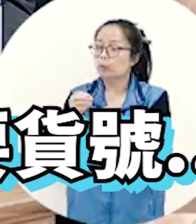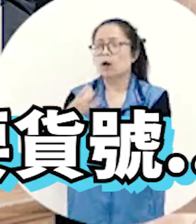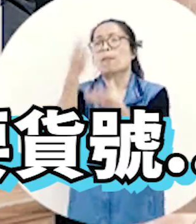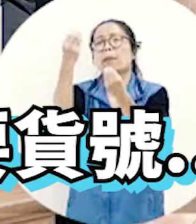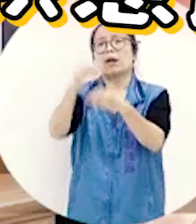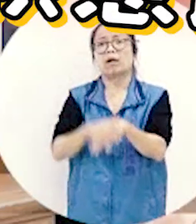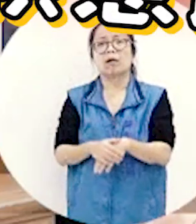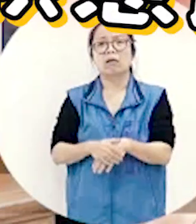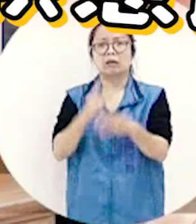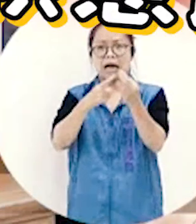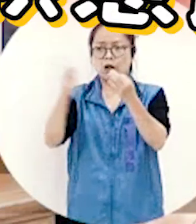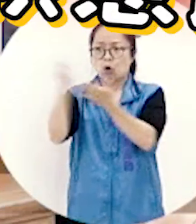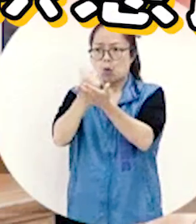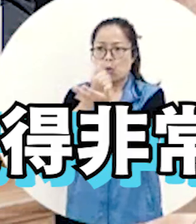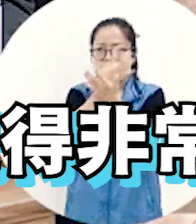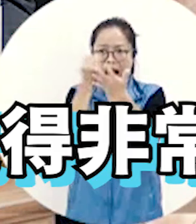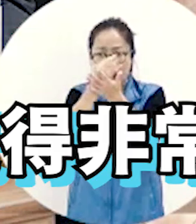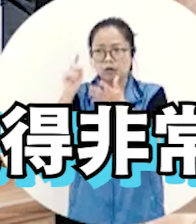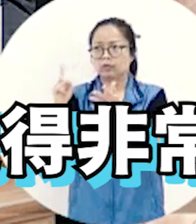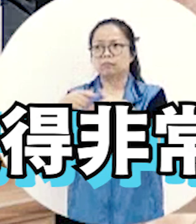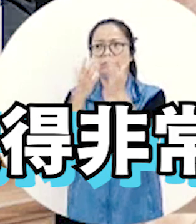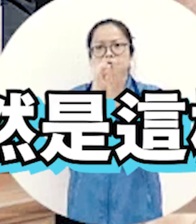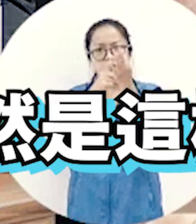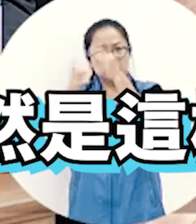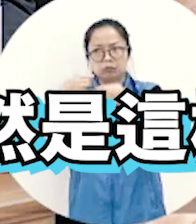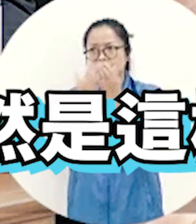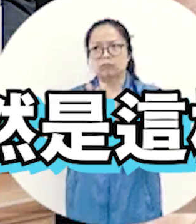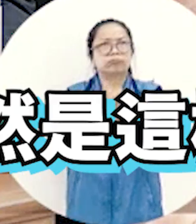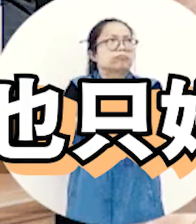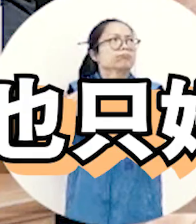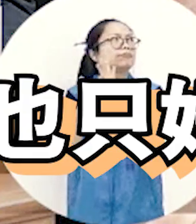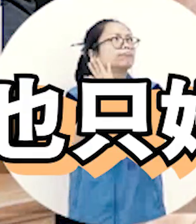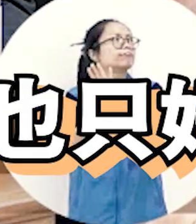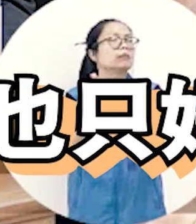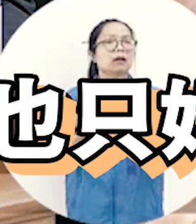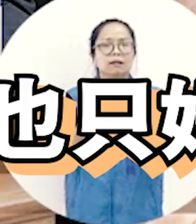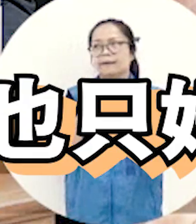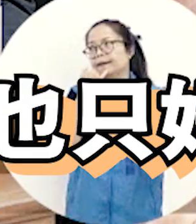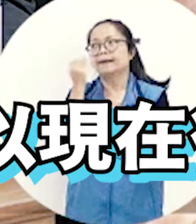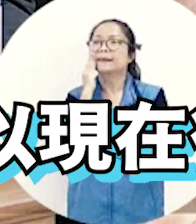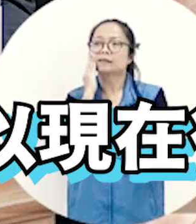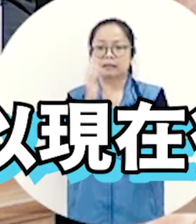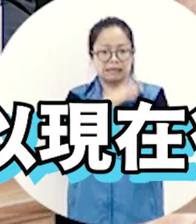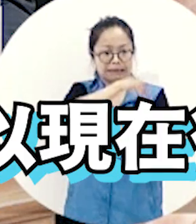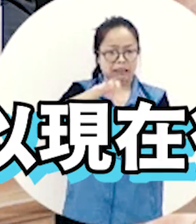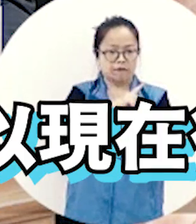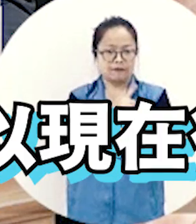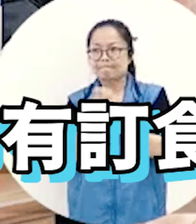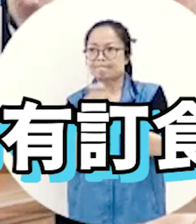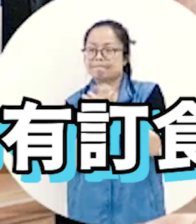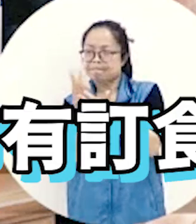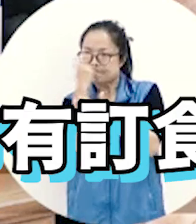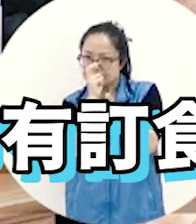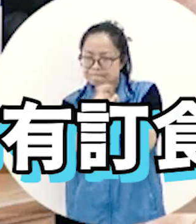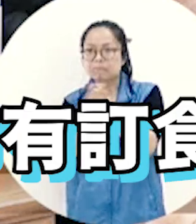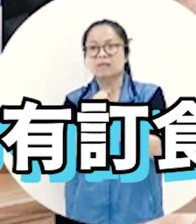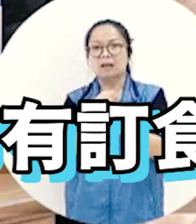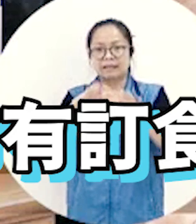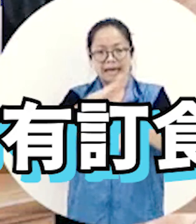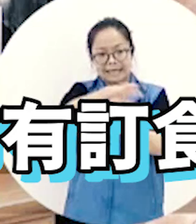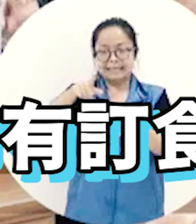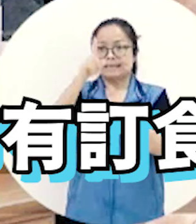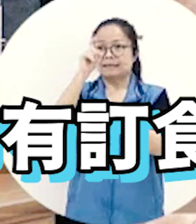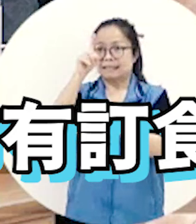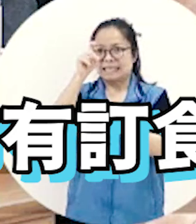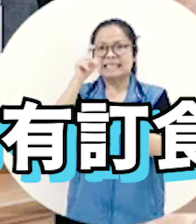的等等，他都不愿意跟你沟通，我觉得非常可惜。那既然是这样的话，那地方也只好自保嘛。所以现在很多有11个县市有